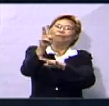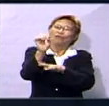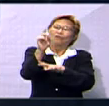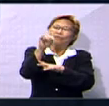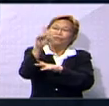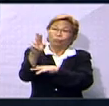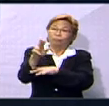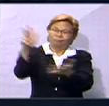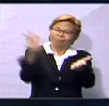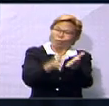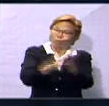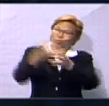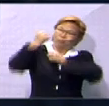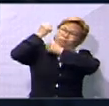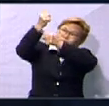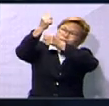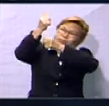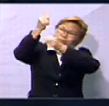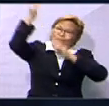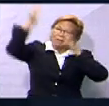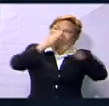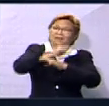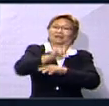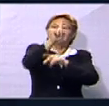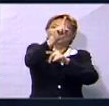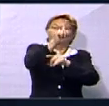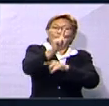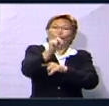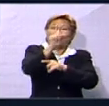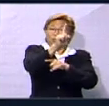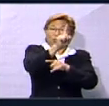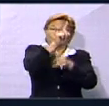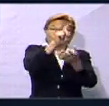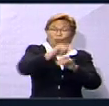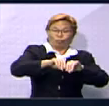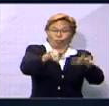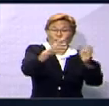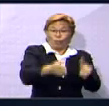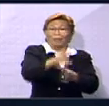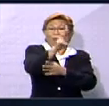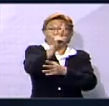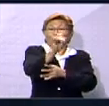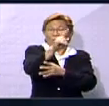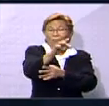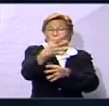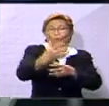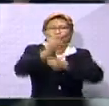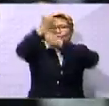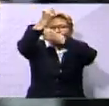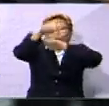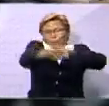diiktiraf sebagai juara nasional dan 1 vendor yang diiktiraf sebagai juara serantau.